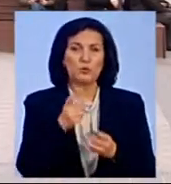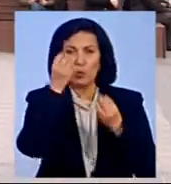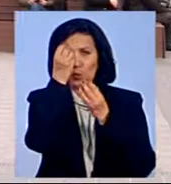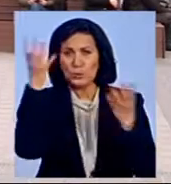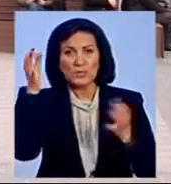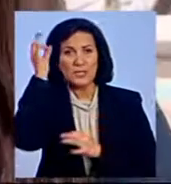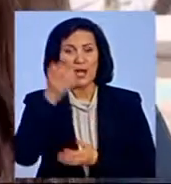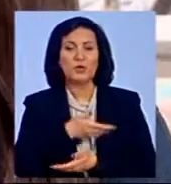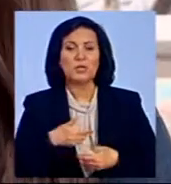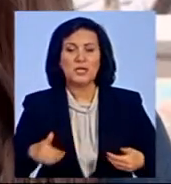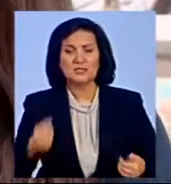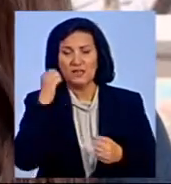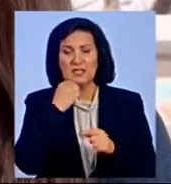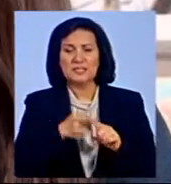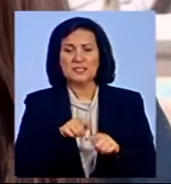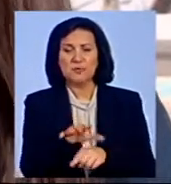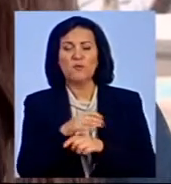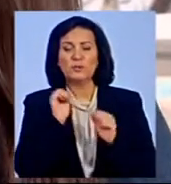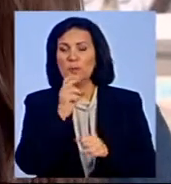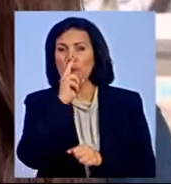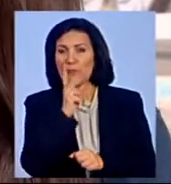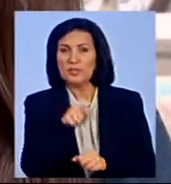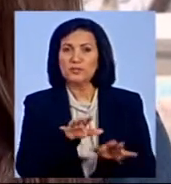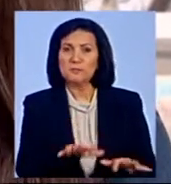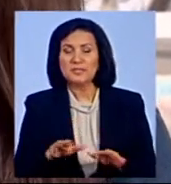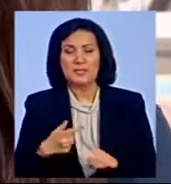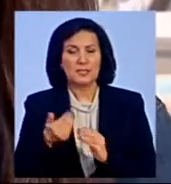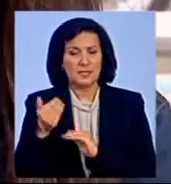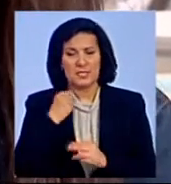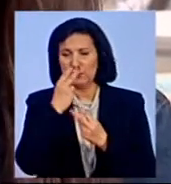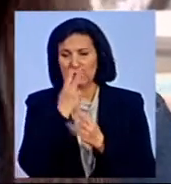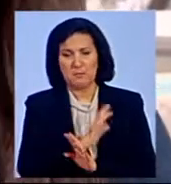культура нагадує нашу. Завдяки цим фото я змогла побачити ті місця, яких раніше і не бачила.